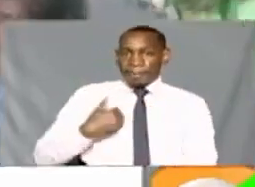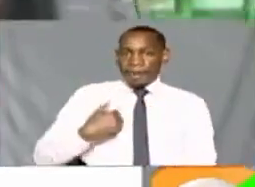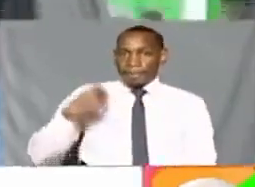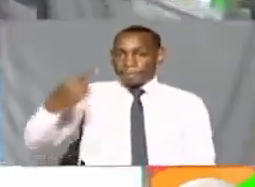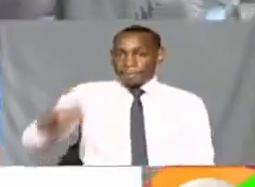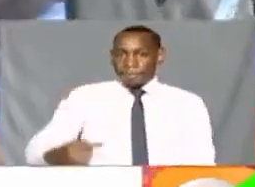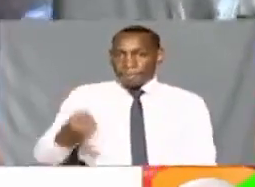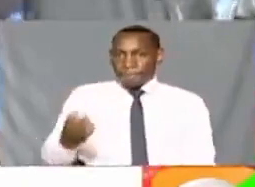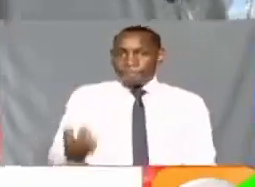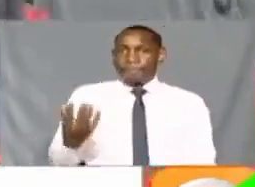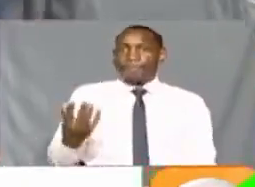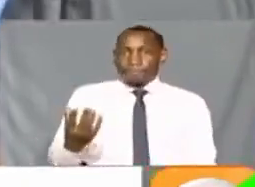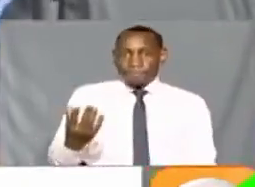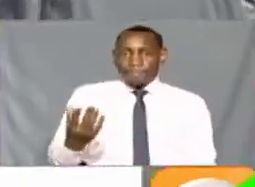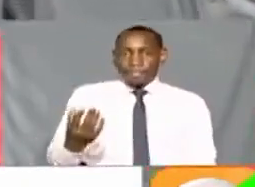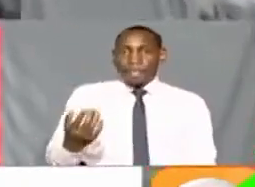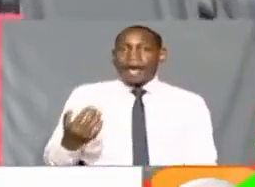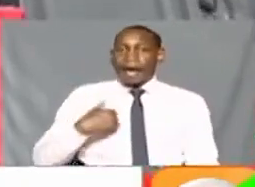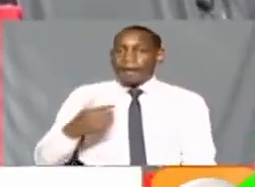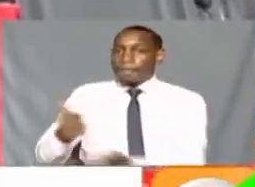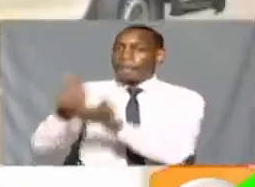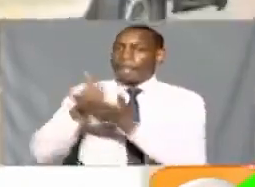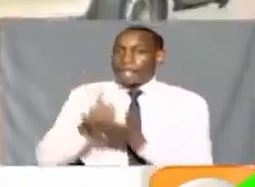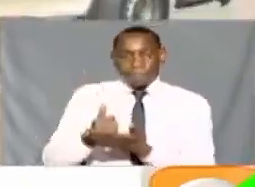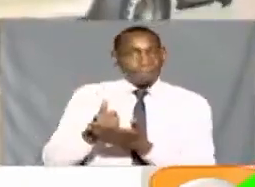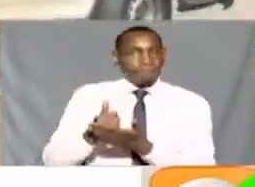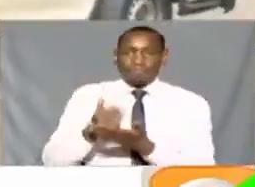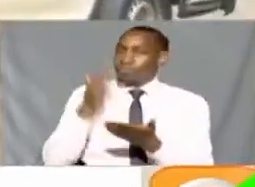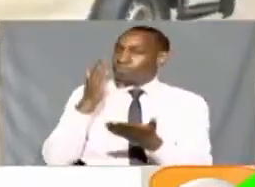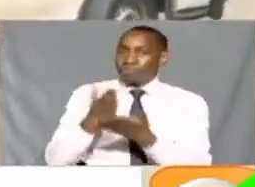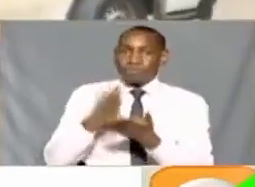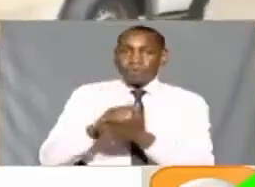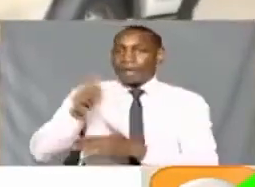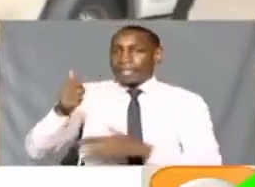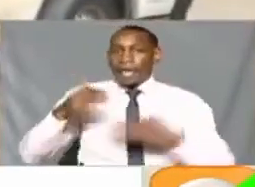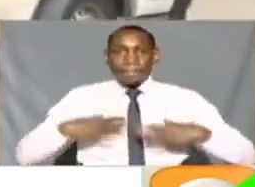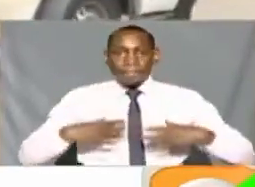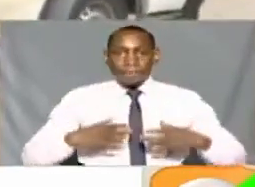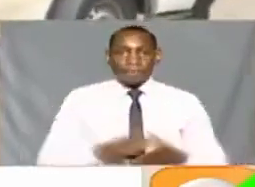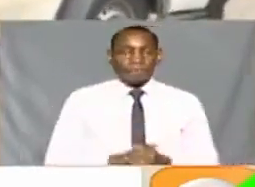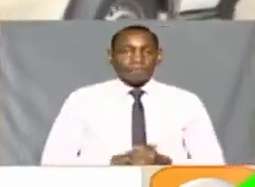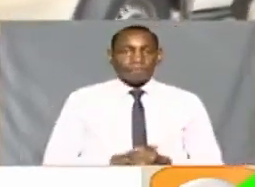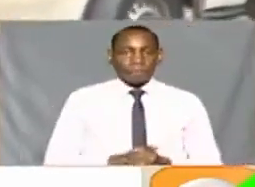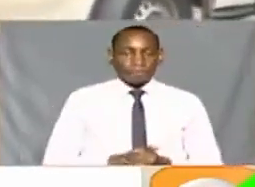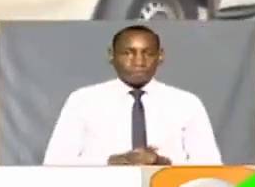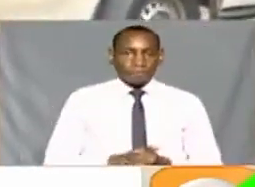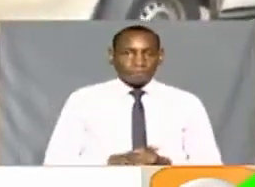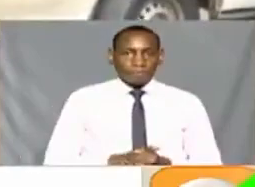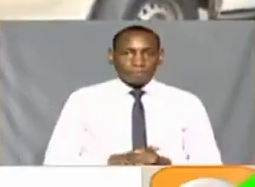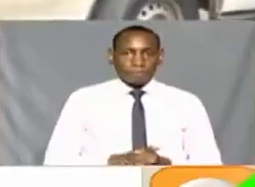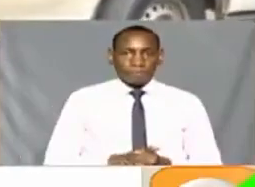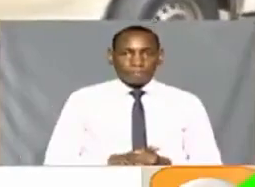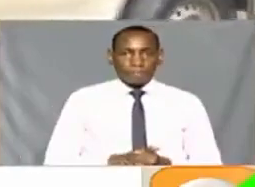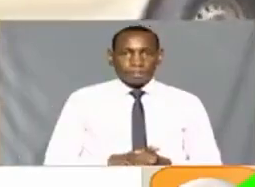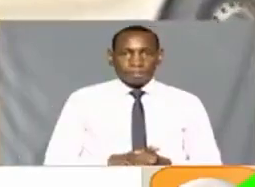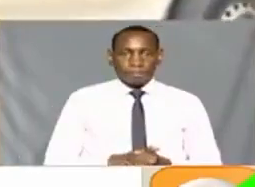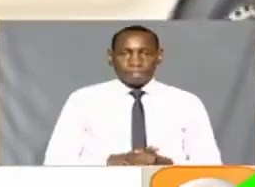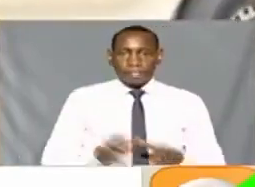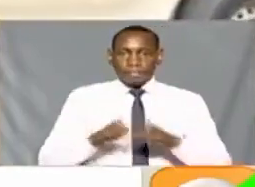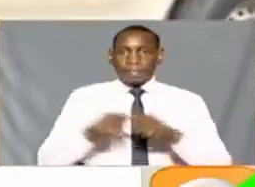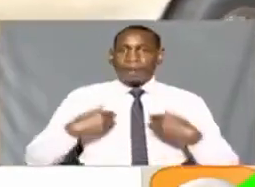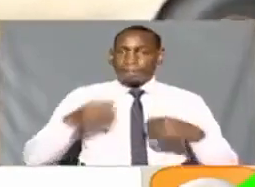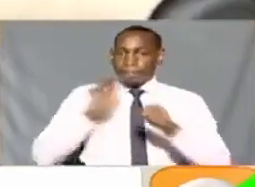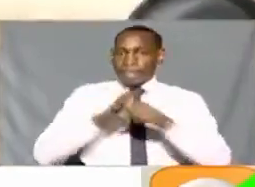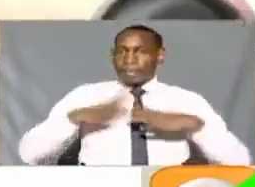wanapancha, musa ijua sana, sana wenzangu. Kuhiza tuwezi mpaka GM asubuhi